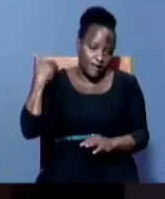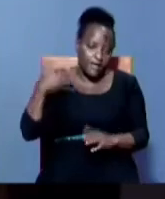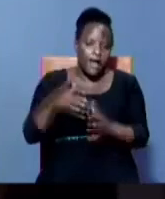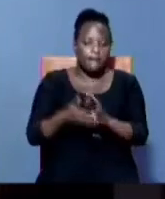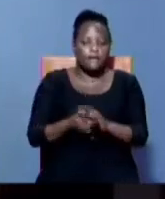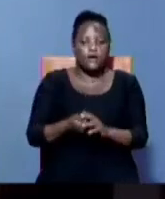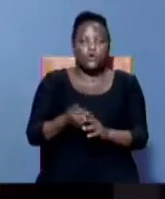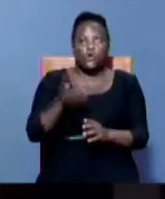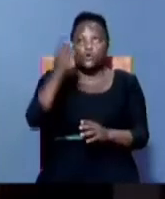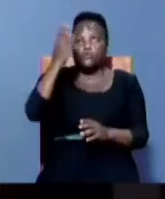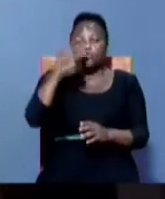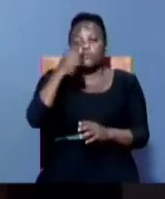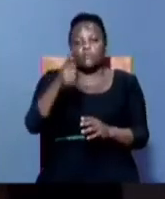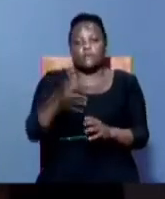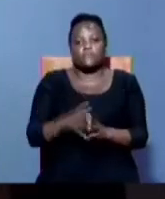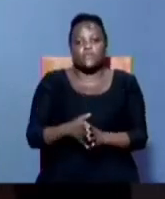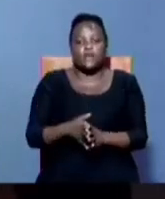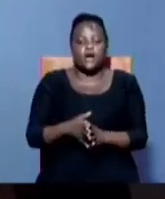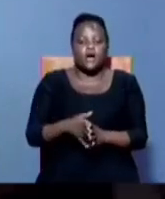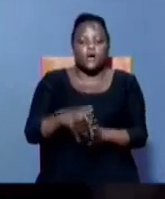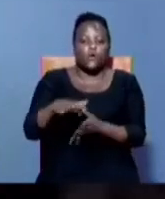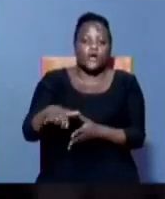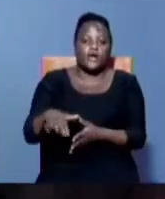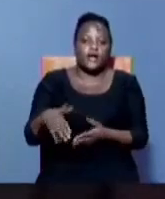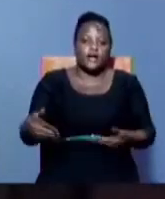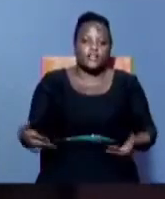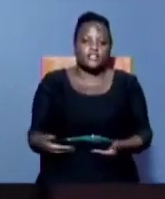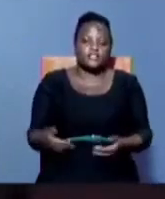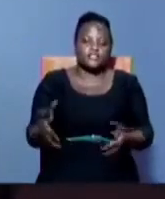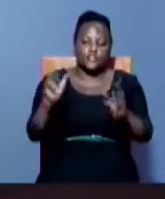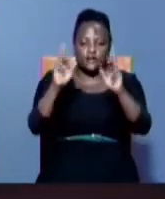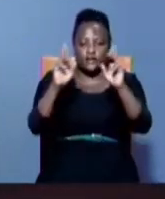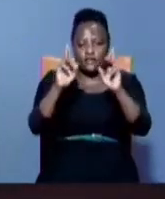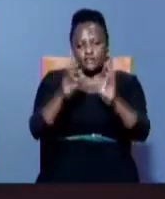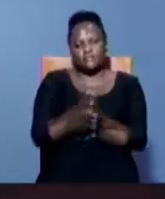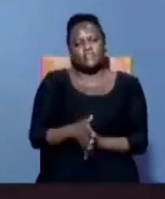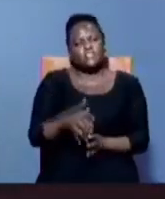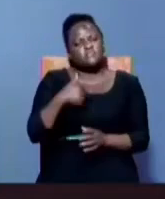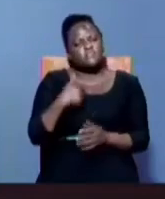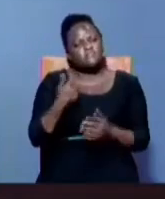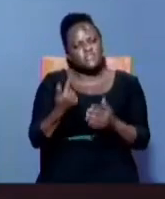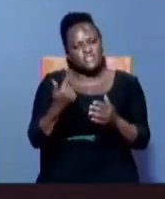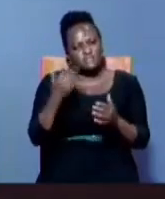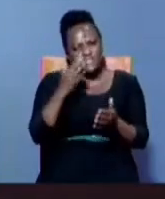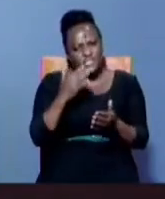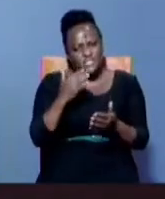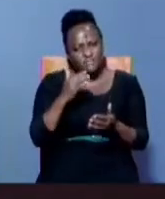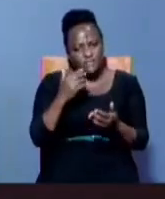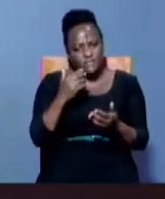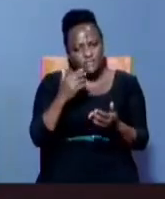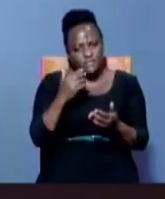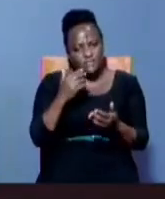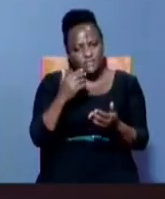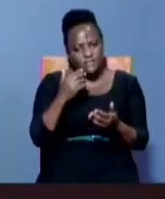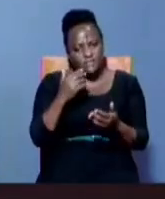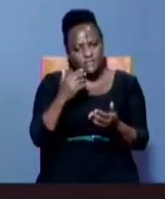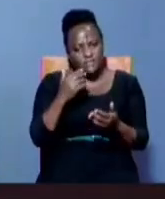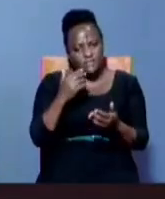alimwambia weka kiti cha rehema. Lakini unaposhangaza, nashangaa sana, ukienda kwenye Warumi unaona